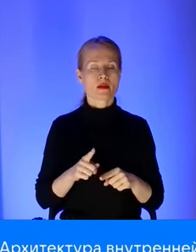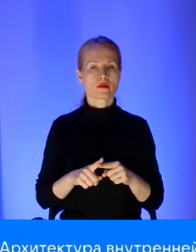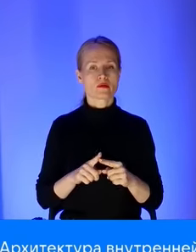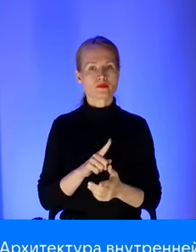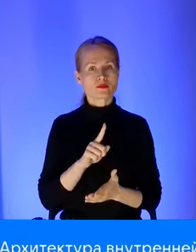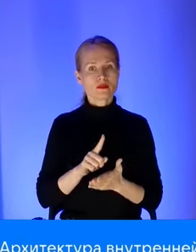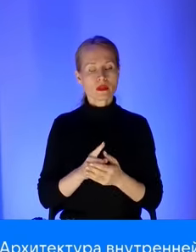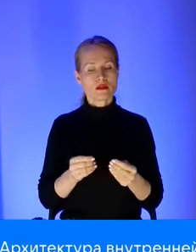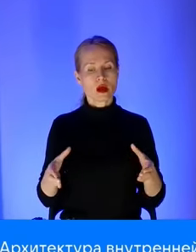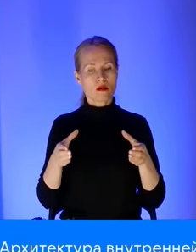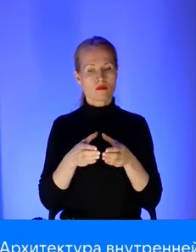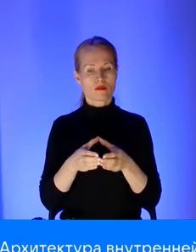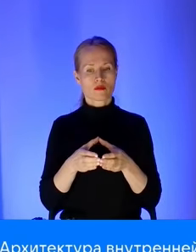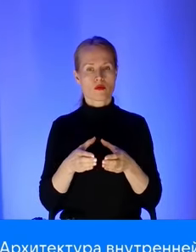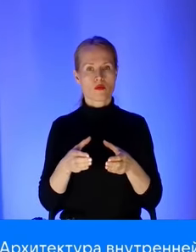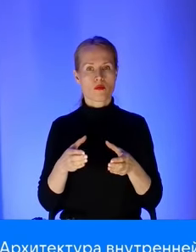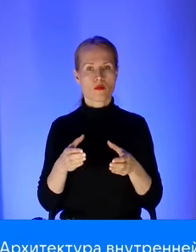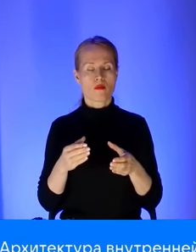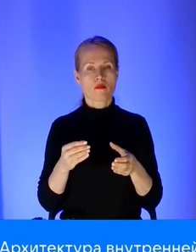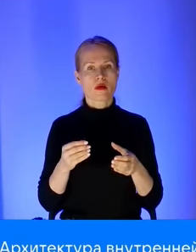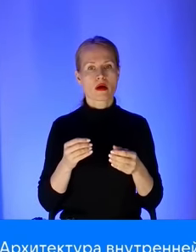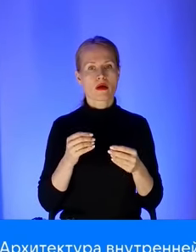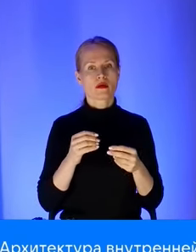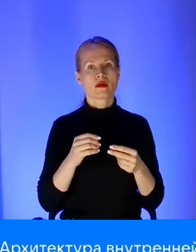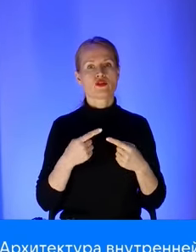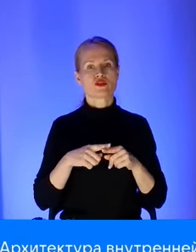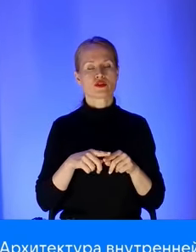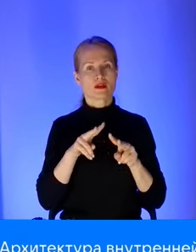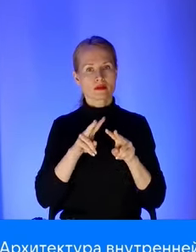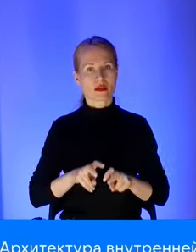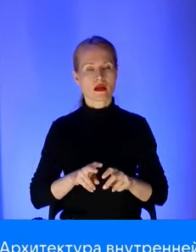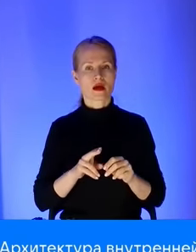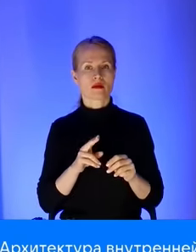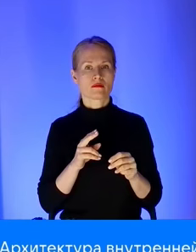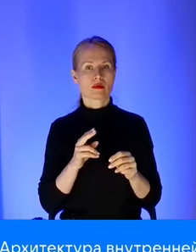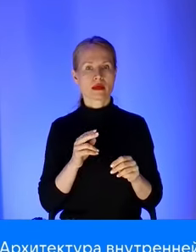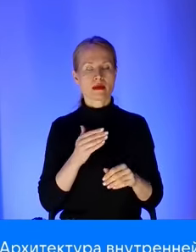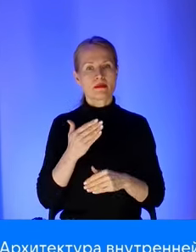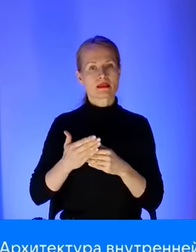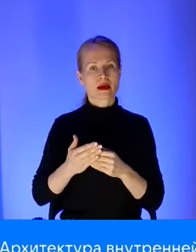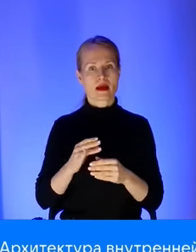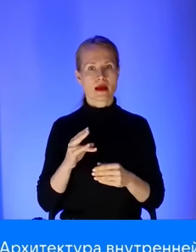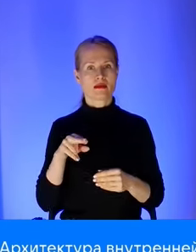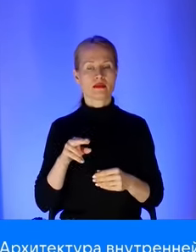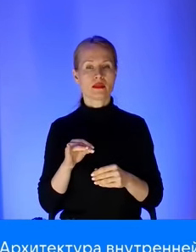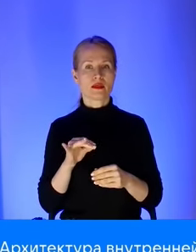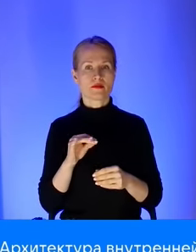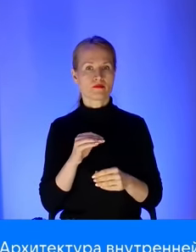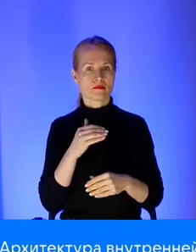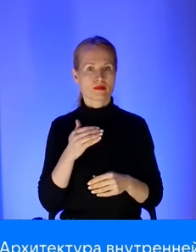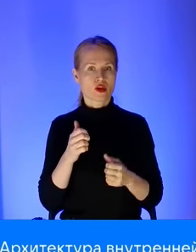команда платформ инжиниринга она вообще близка к rnd и очень часто решают такие